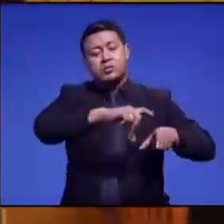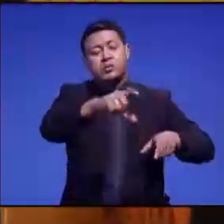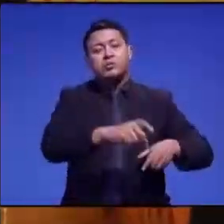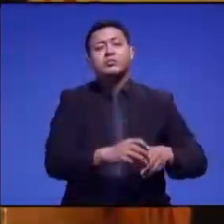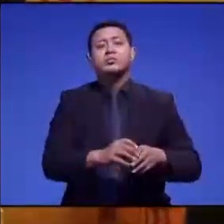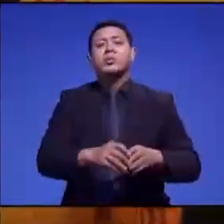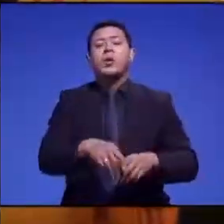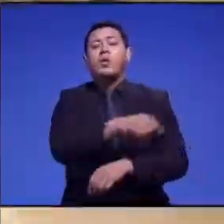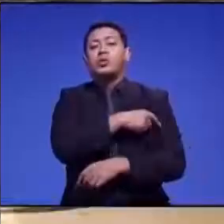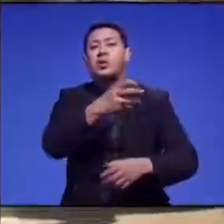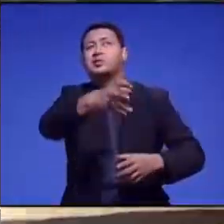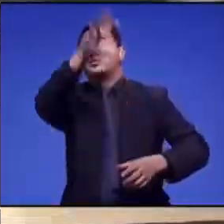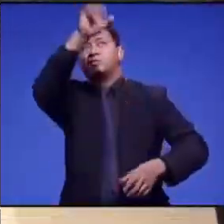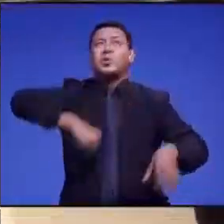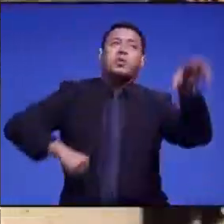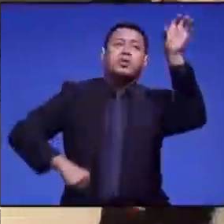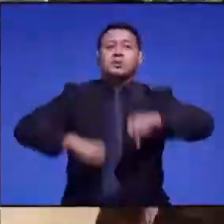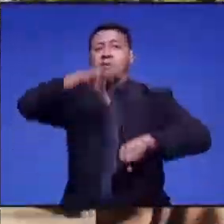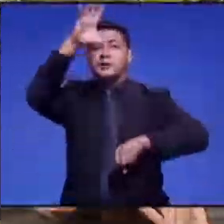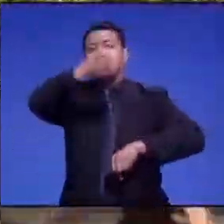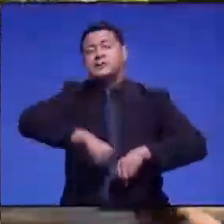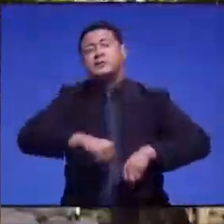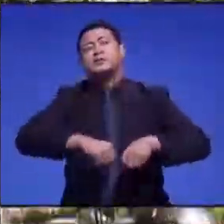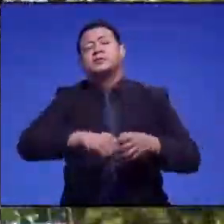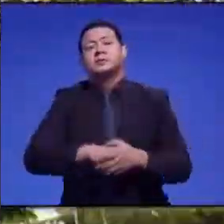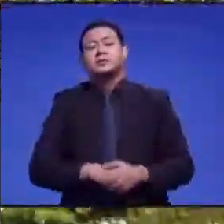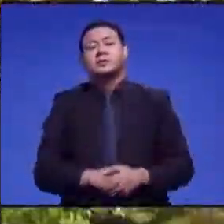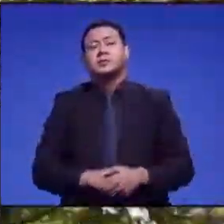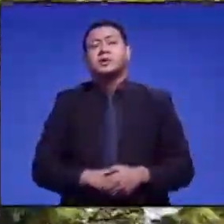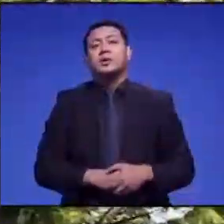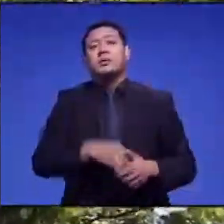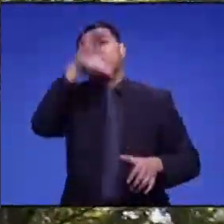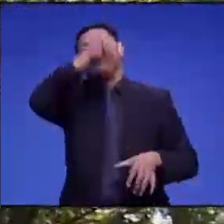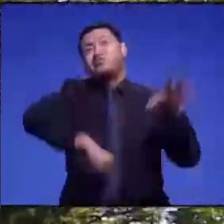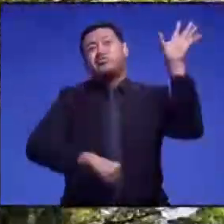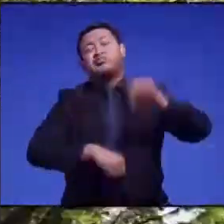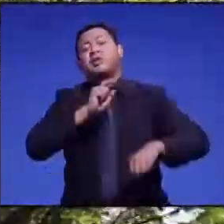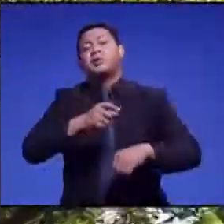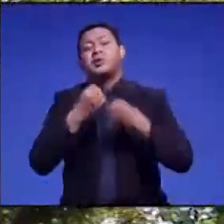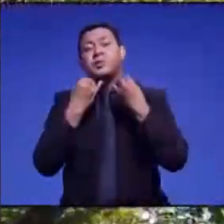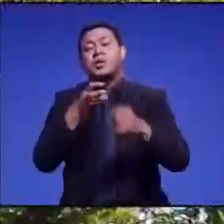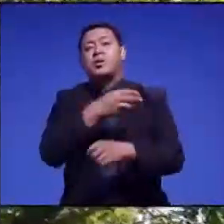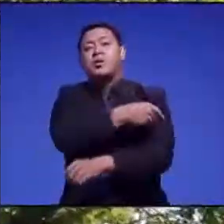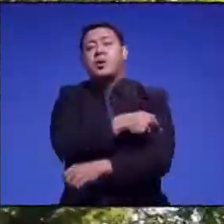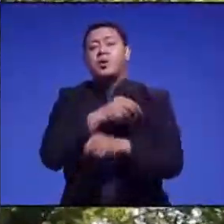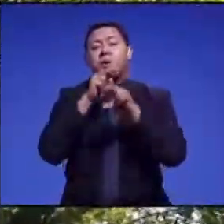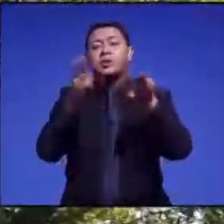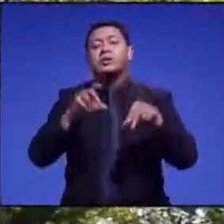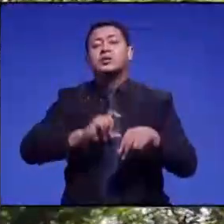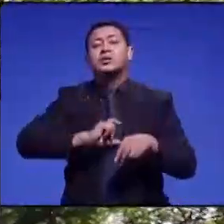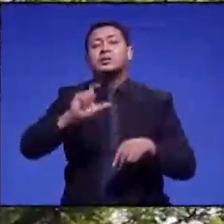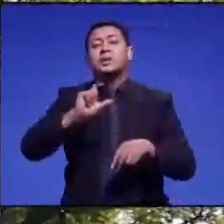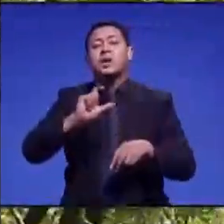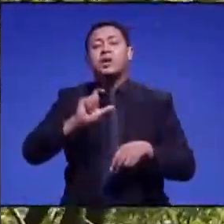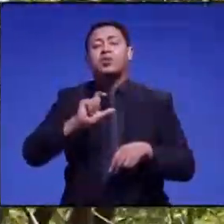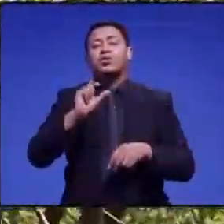ditertibkan petugas gabungan Bawaslu, Satpol PP, dan kepolisian. Penertiban dilakukan karena imbauan Bawaslu kepada para paslon